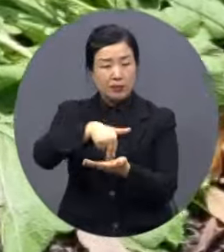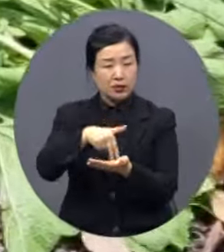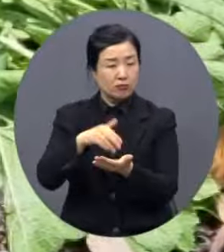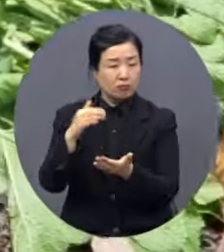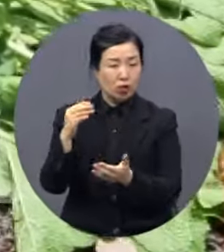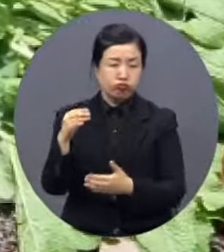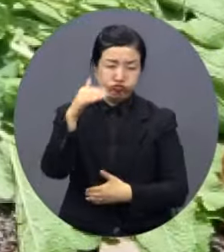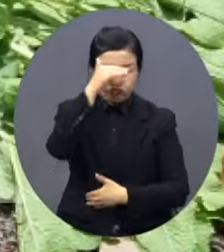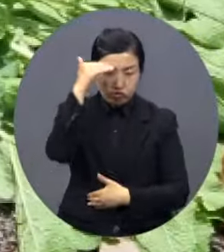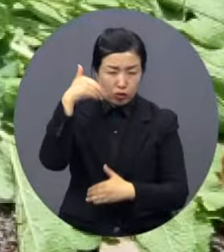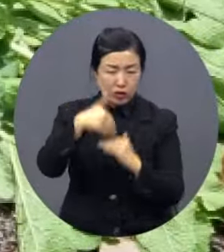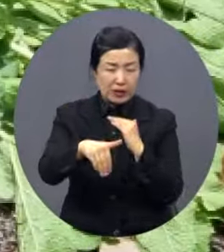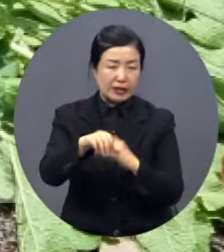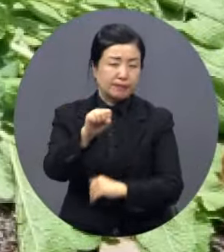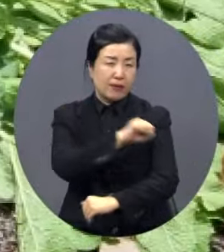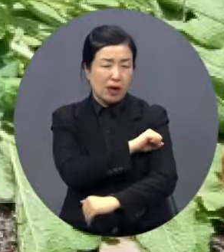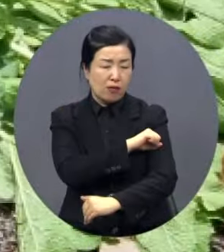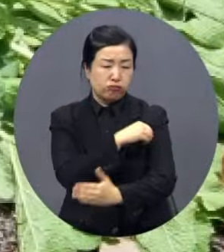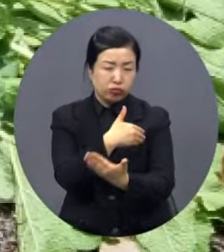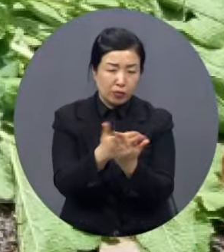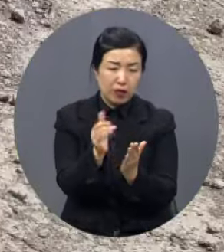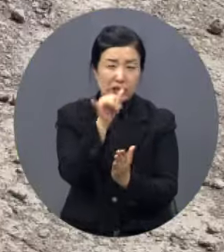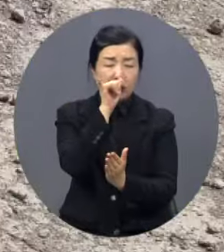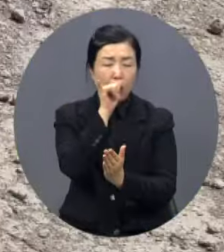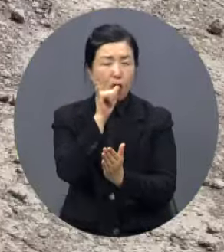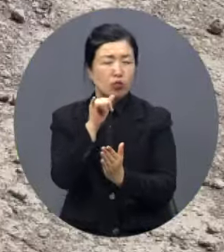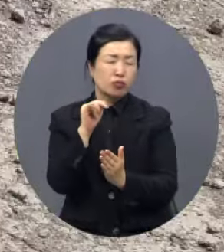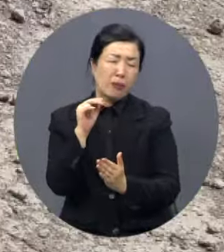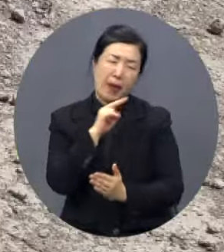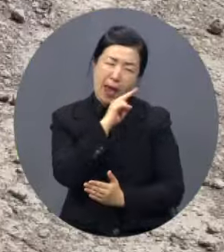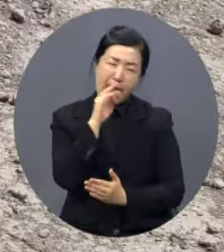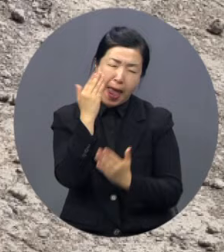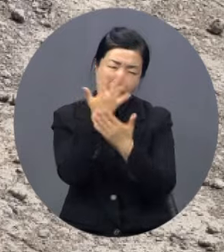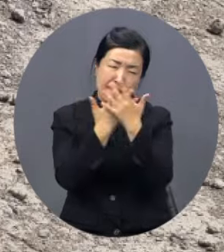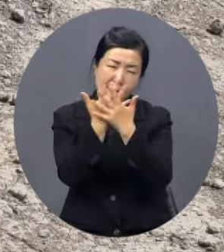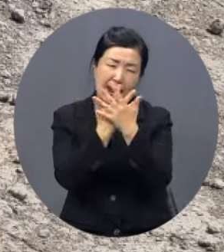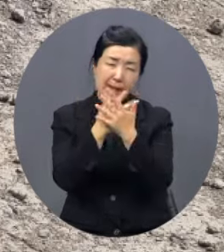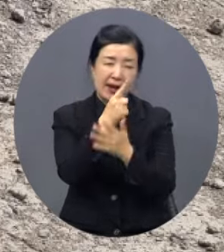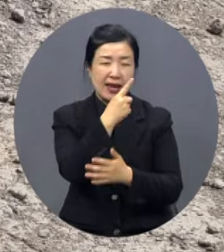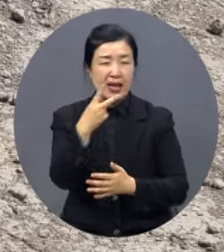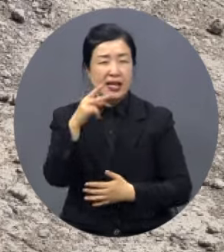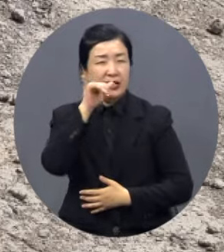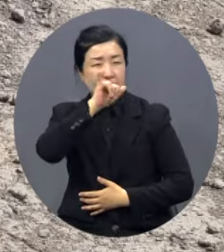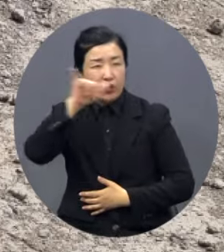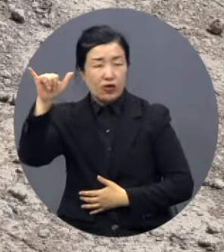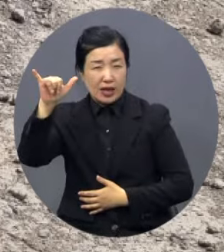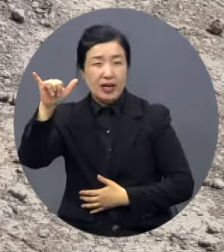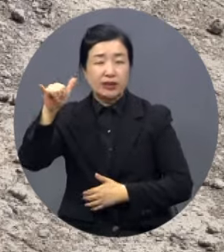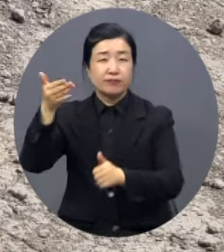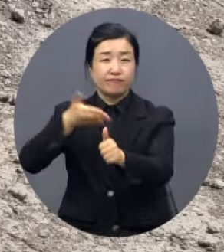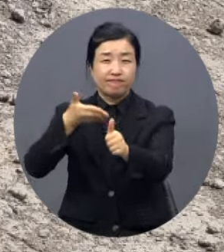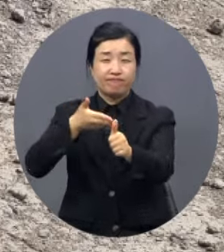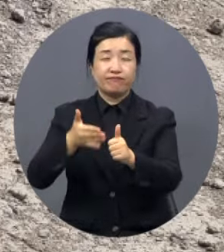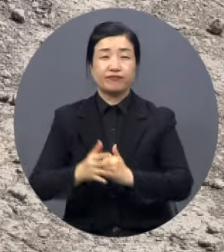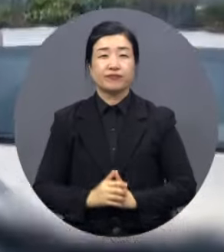관상용인가 성분이 있는지 구분이 어려울 때는 112 등으로 사진을 찍어 문의해 달라고